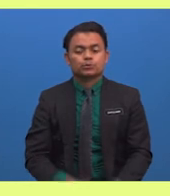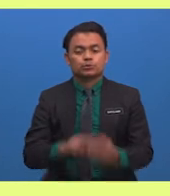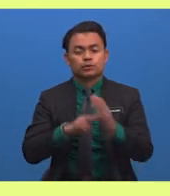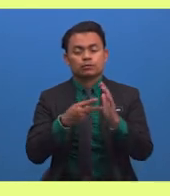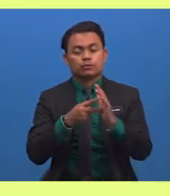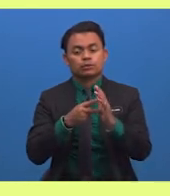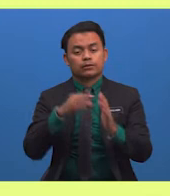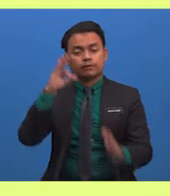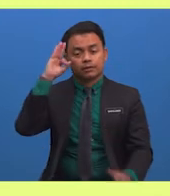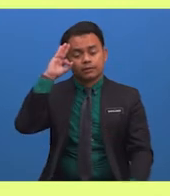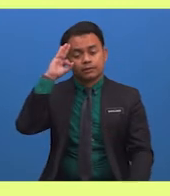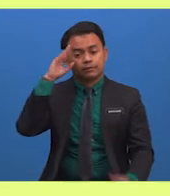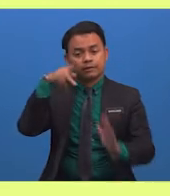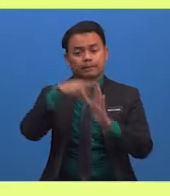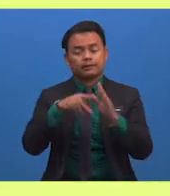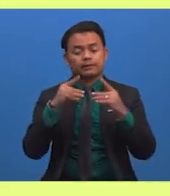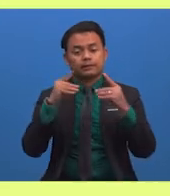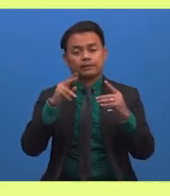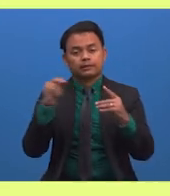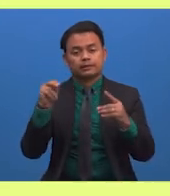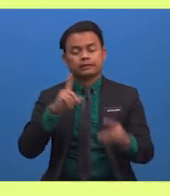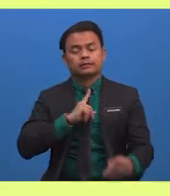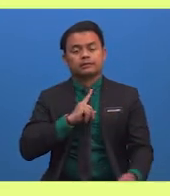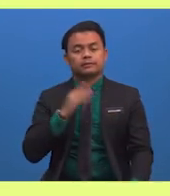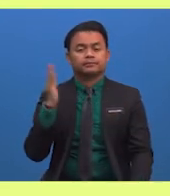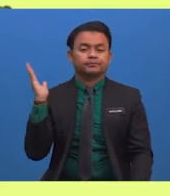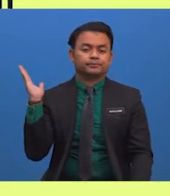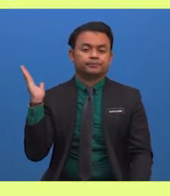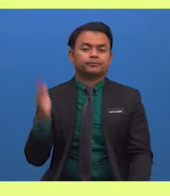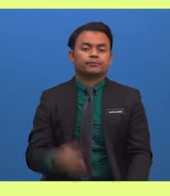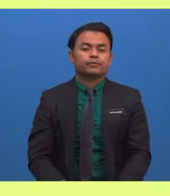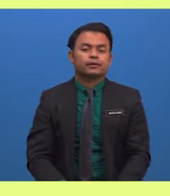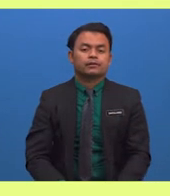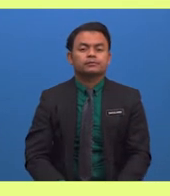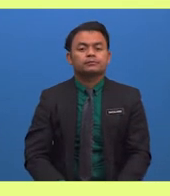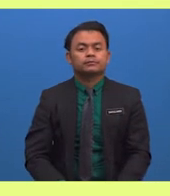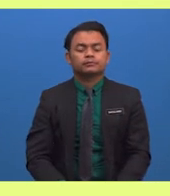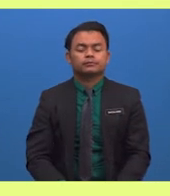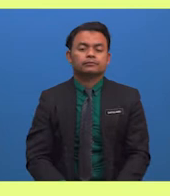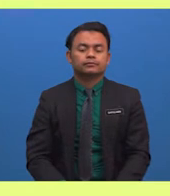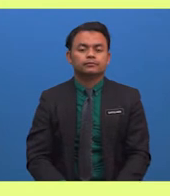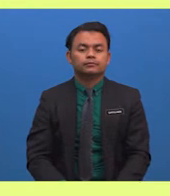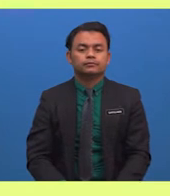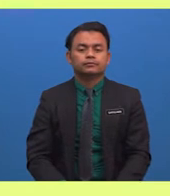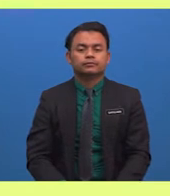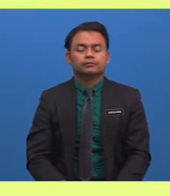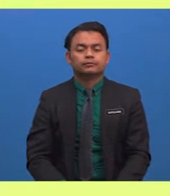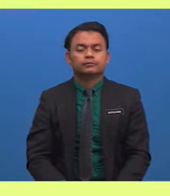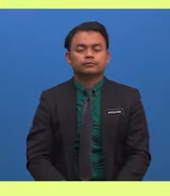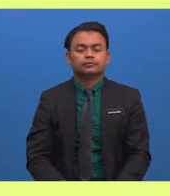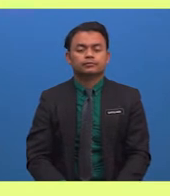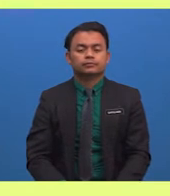Maksud falsafah pendidikan Islam ialah dari segi bahasa, falsafah berasal dari